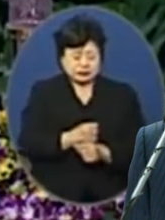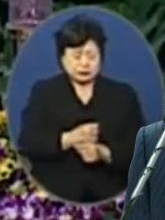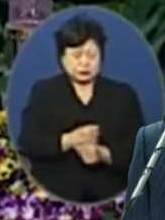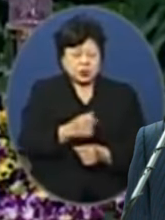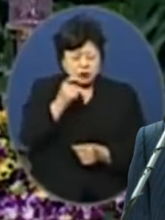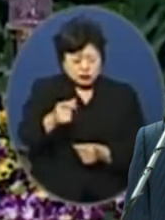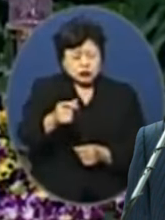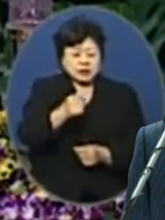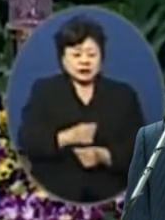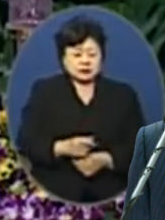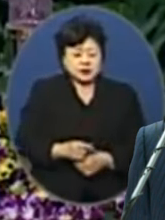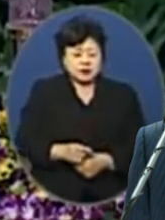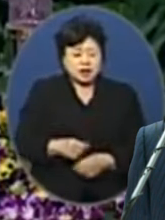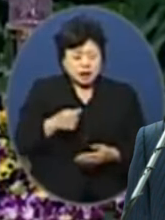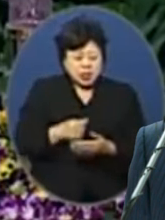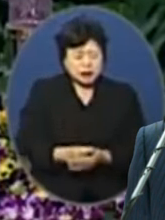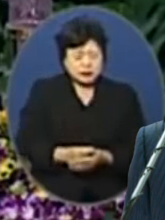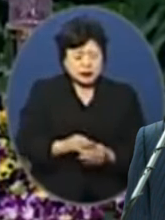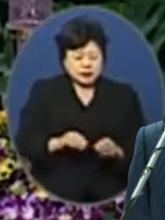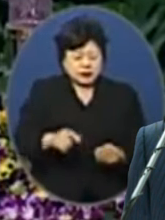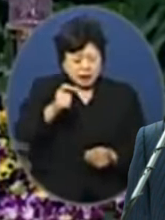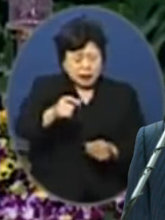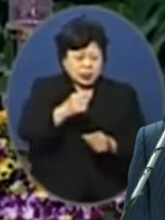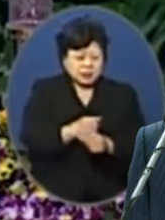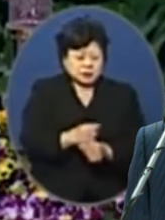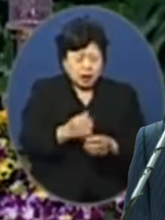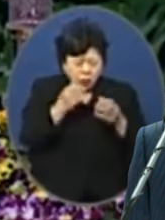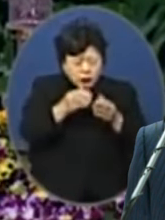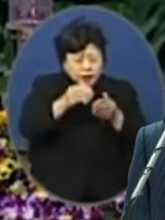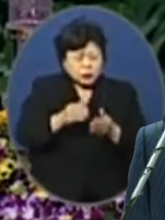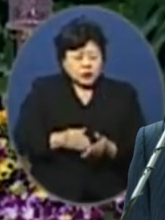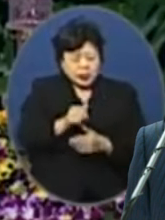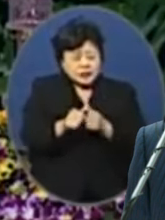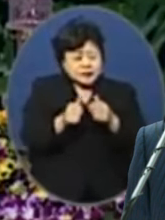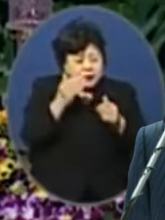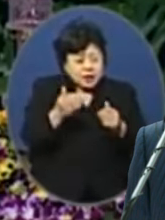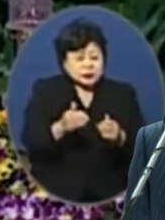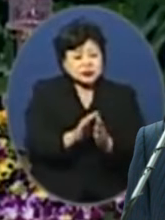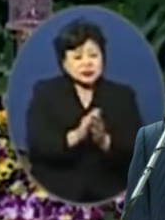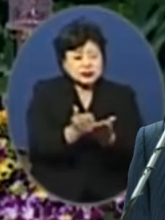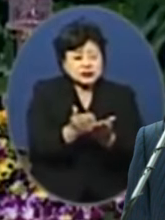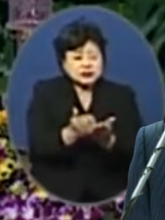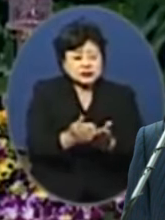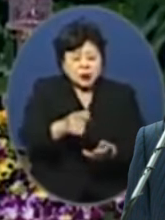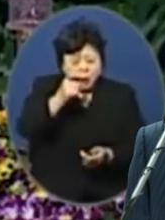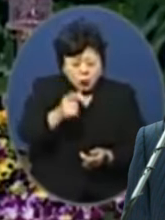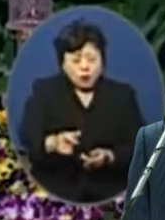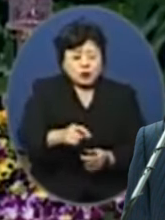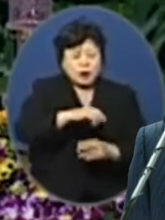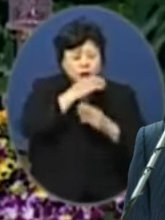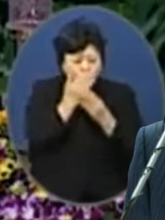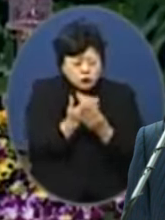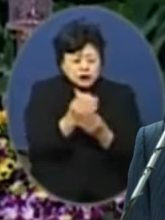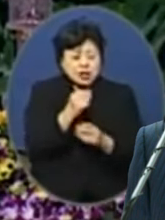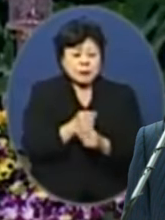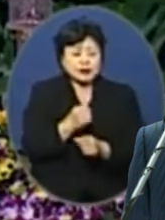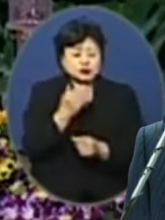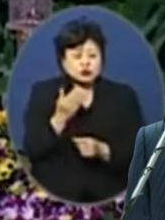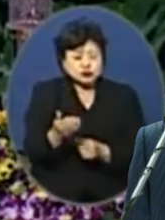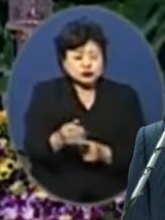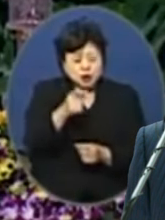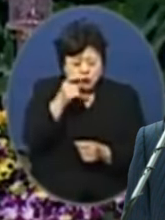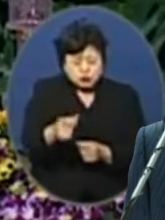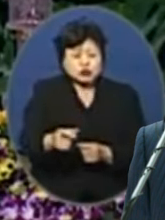굳건하게 하시며 강하게 하시며 틀을 경고 하시니라 고난을 통해서 하나님이 직접 우리를 온전하게 만드시고